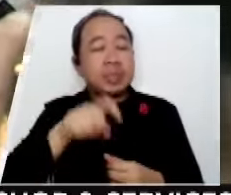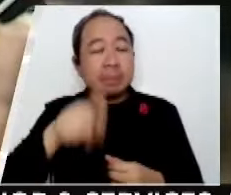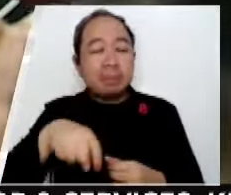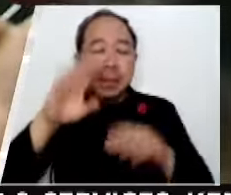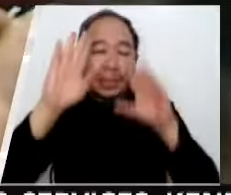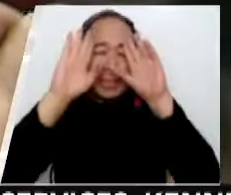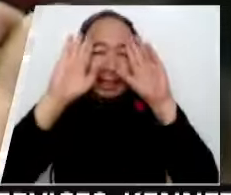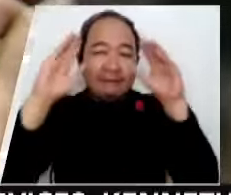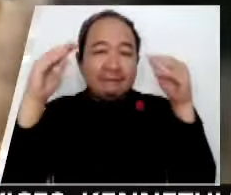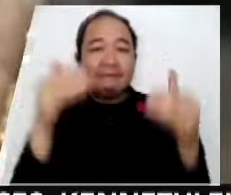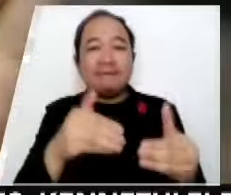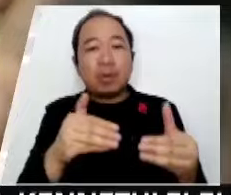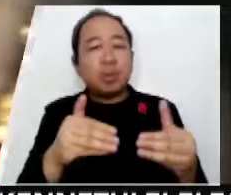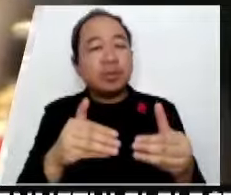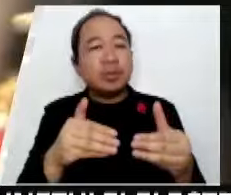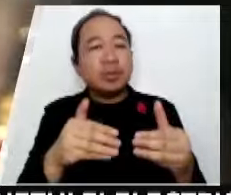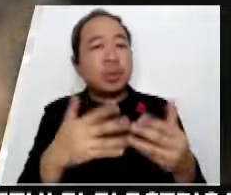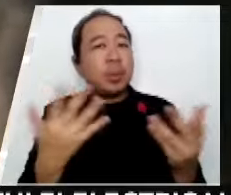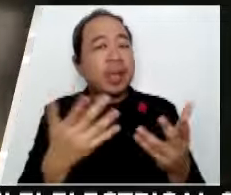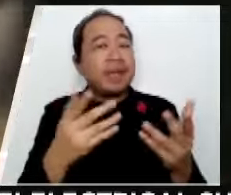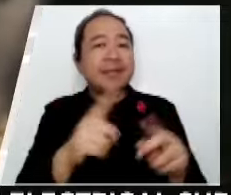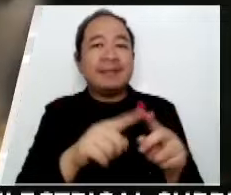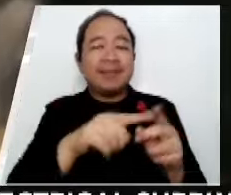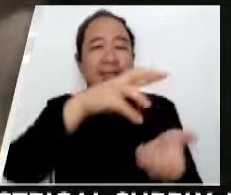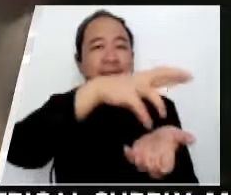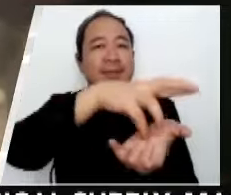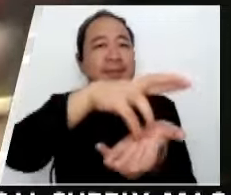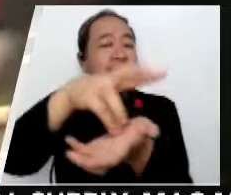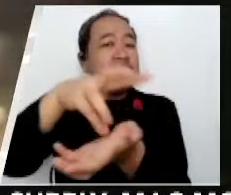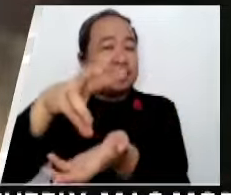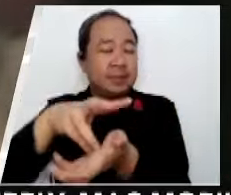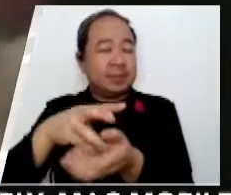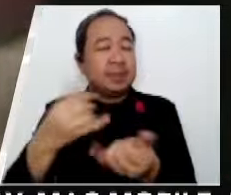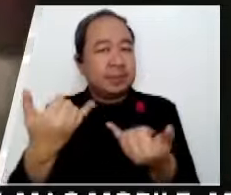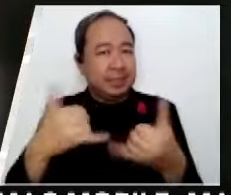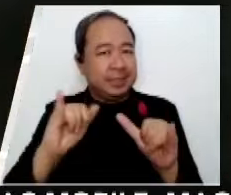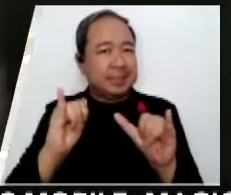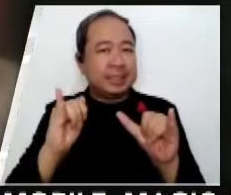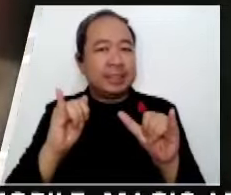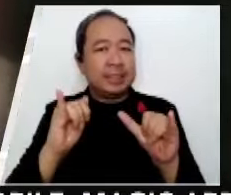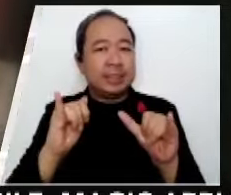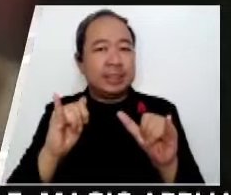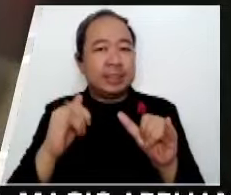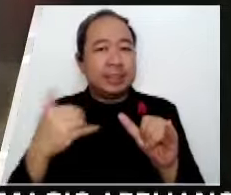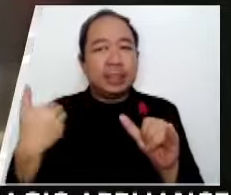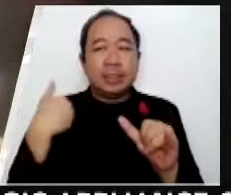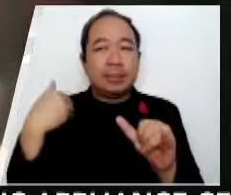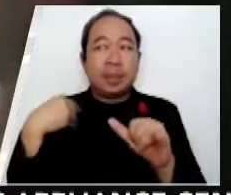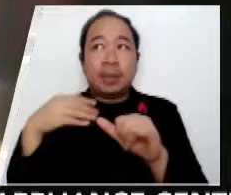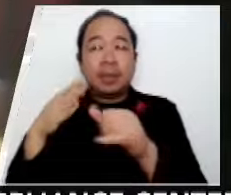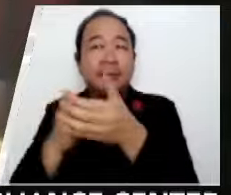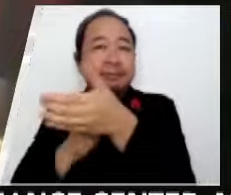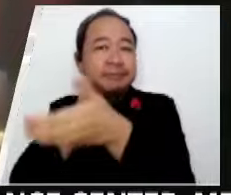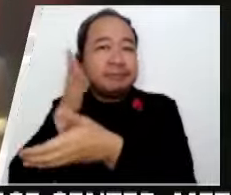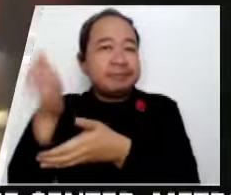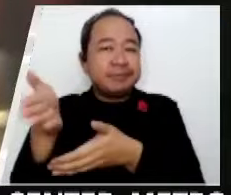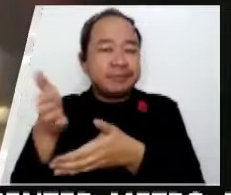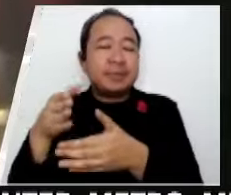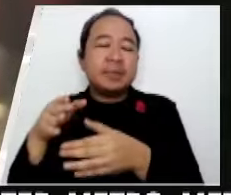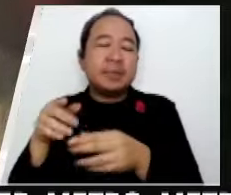mabuti doon sa mga areas na sa hanggang ngayon ay hindi pa natin may naipasok. So yun ang after, yun